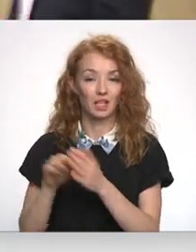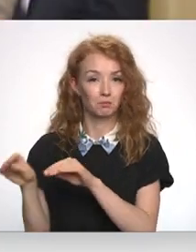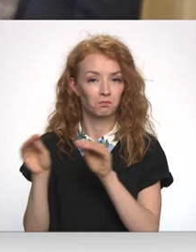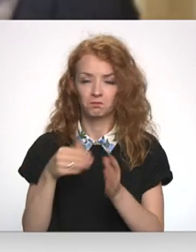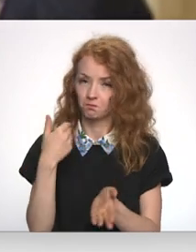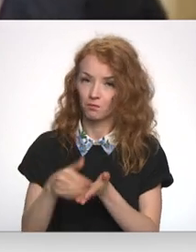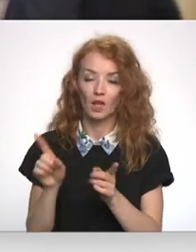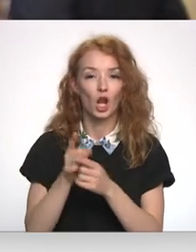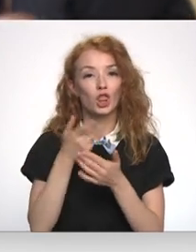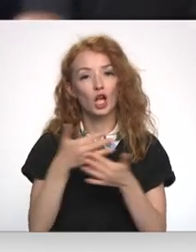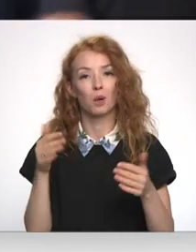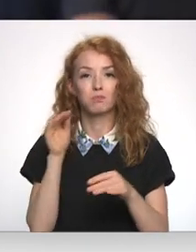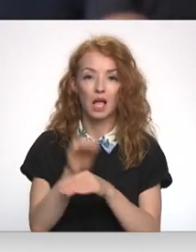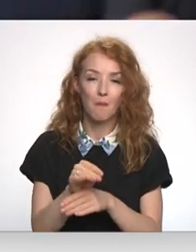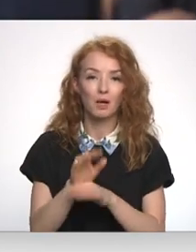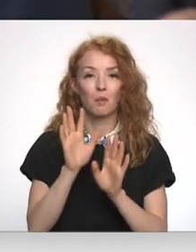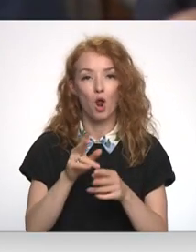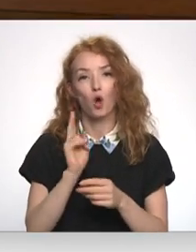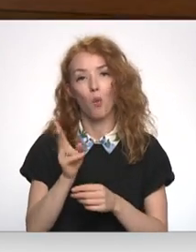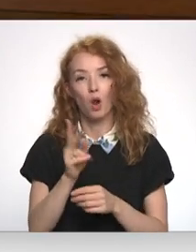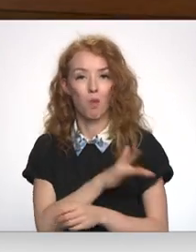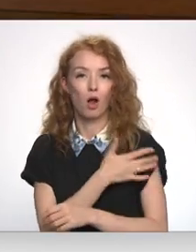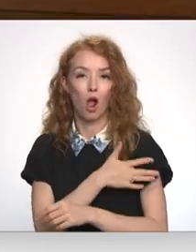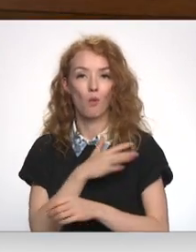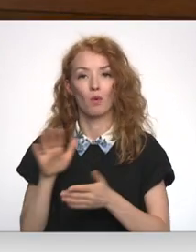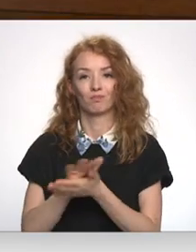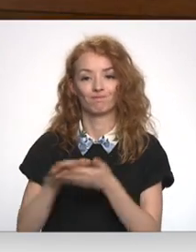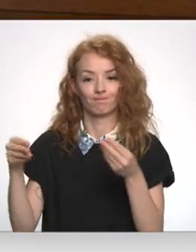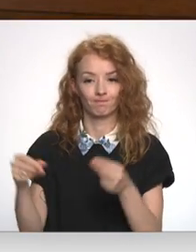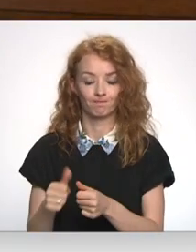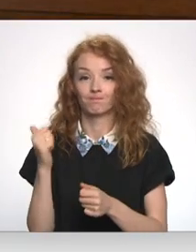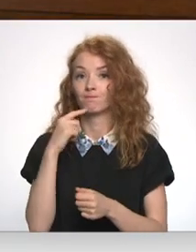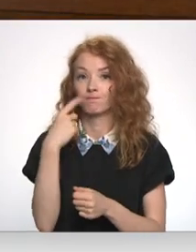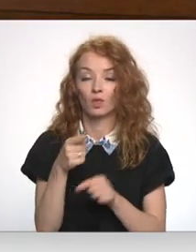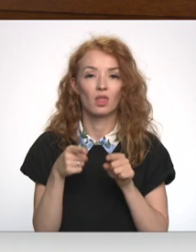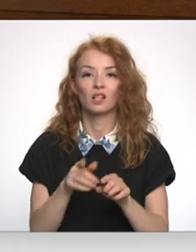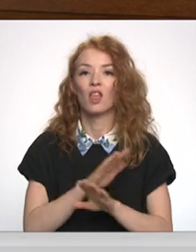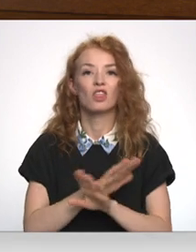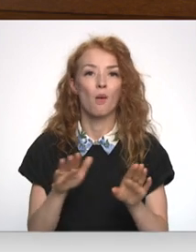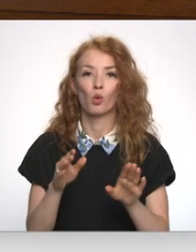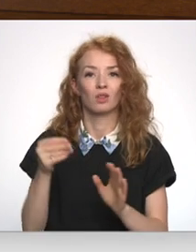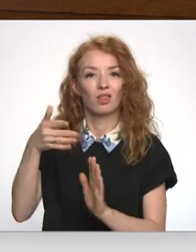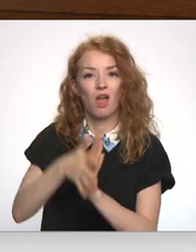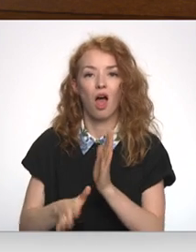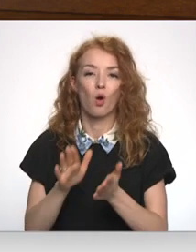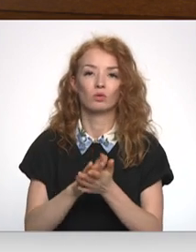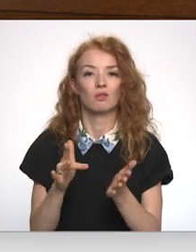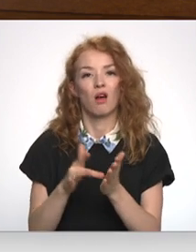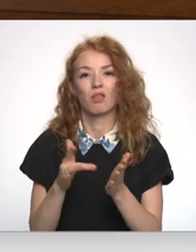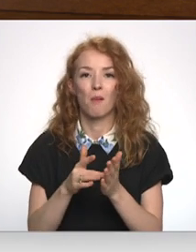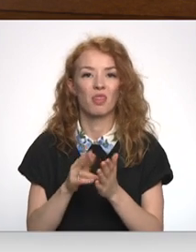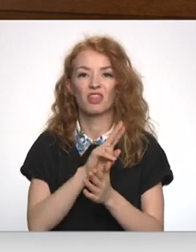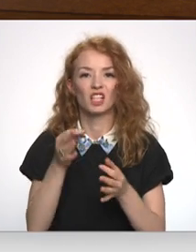dažādām piemaksām komunālo pakalpojumu sekšanai. Šī nauda nebūs izterēta uz kaut kādam ekstra vai kaut kādam lietam,